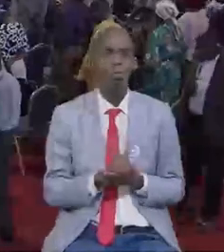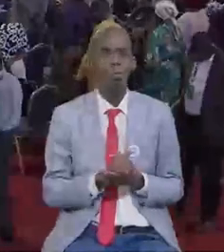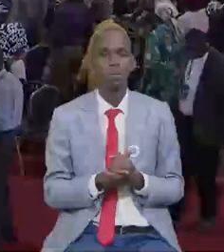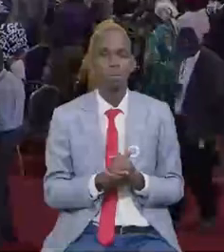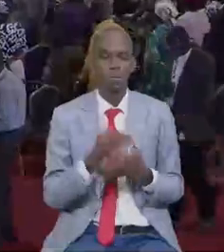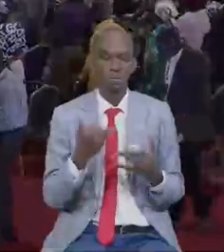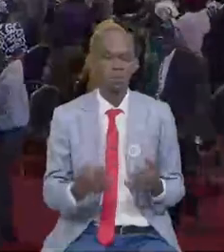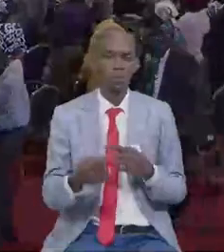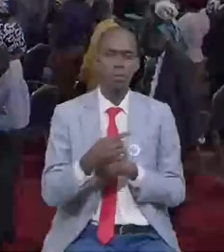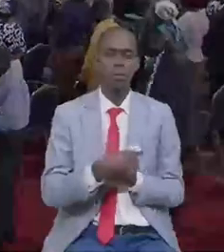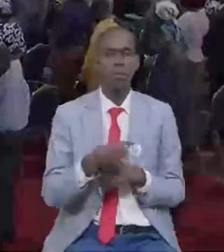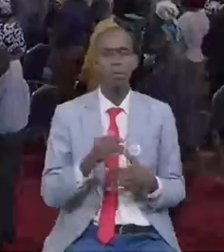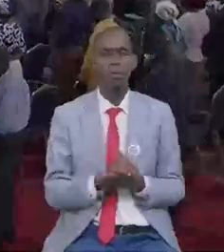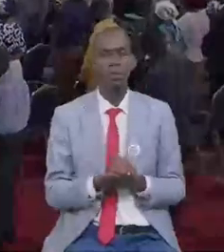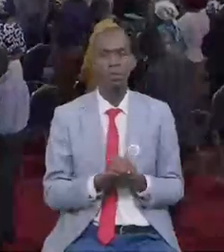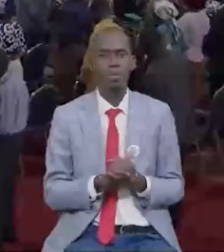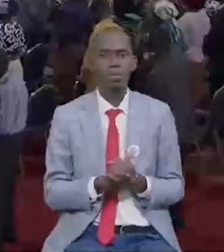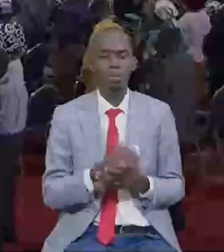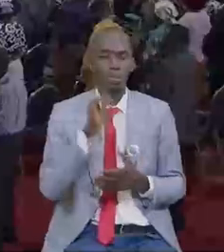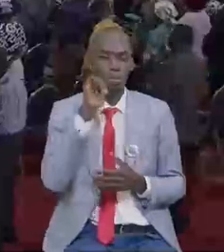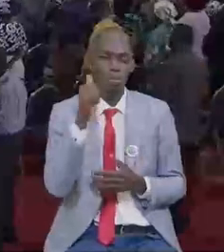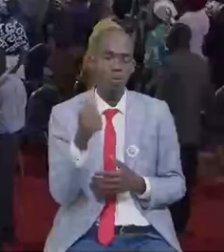aujourd'hui, demain,